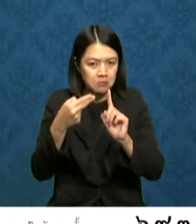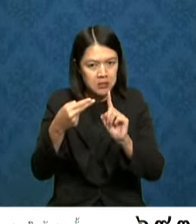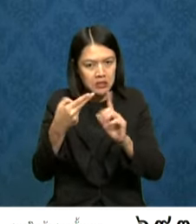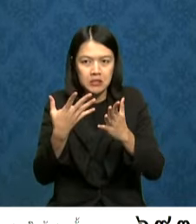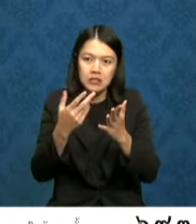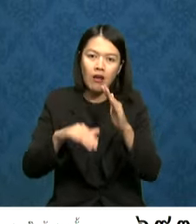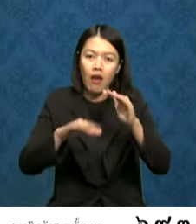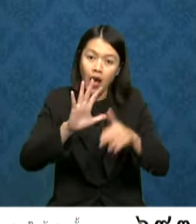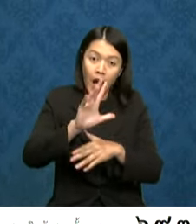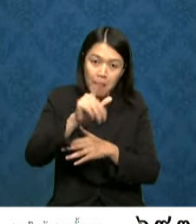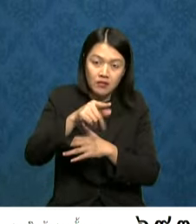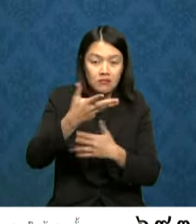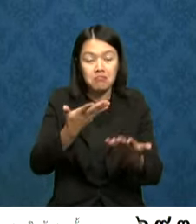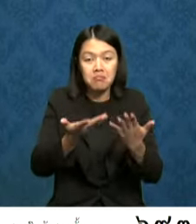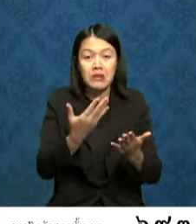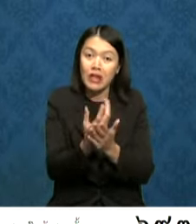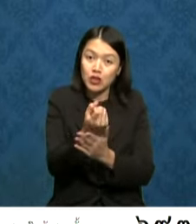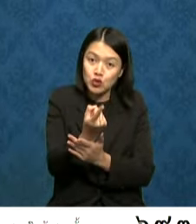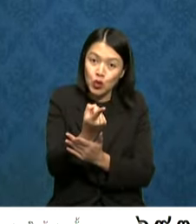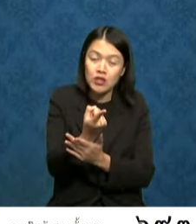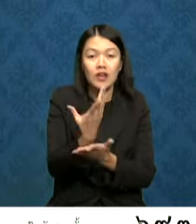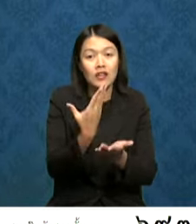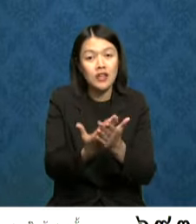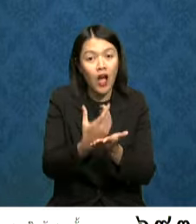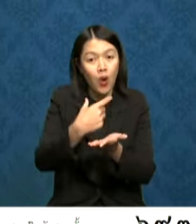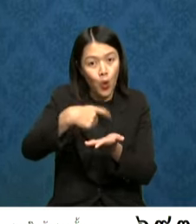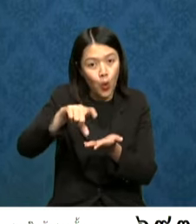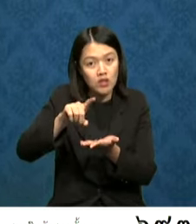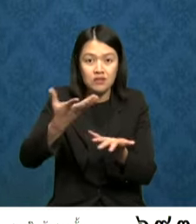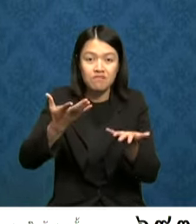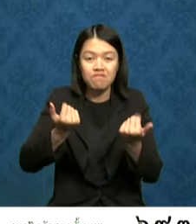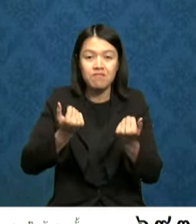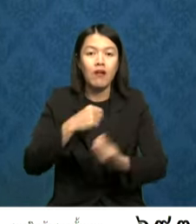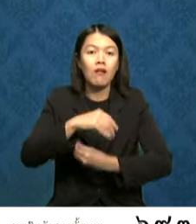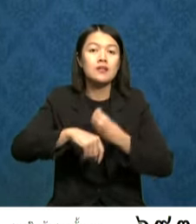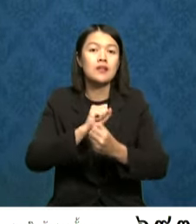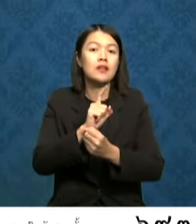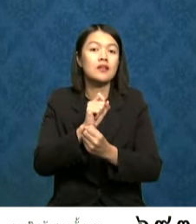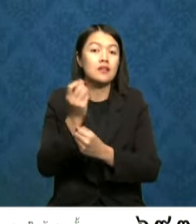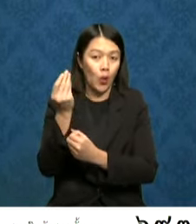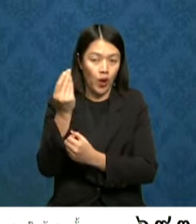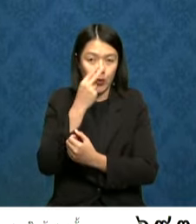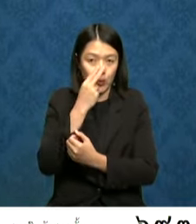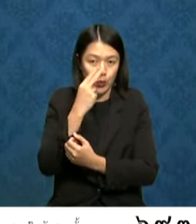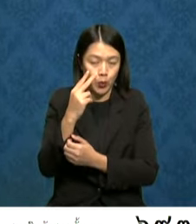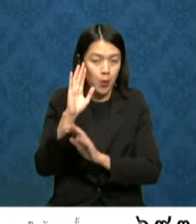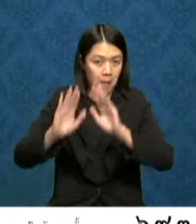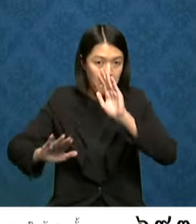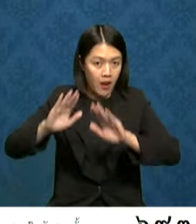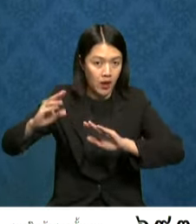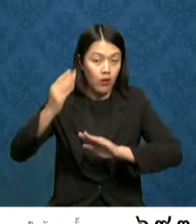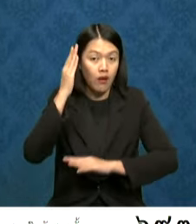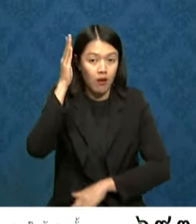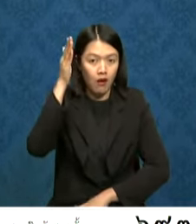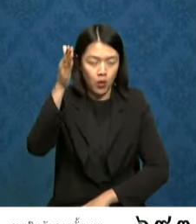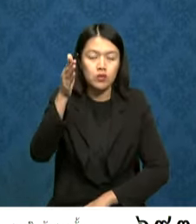หมื 5 5,000เป็นเงินสดหรือว่า 5,000เป็นดิจิตอลเนี่ยผลต่อเศรษฐกิจมันจะเป็นเท่าไหร่นะคะเราจะได้คาดการไปใน